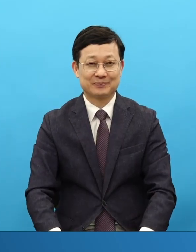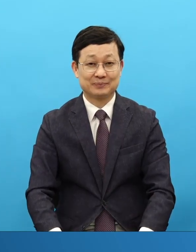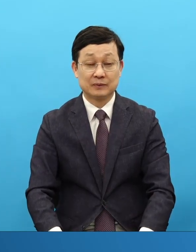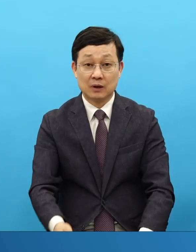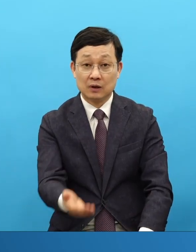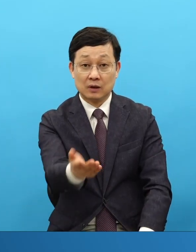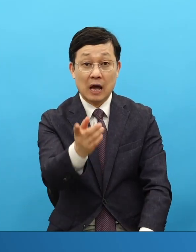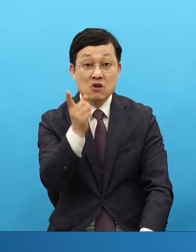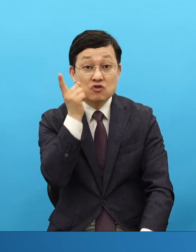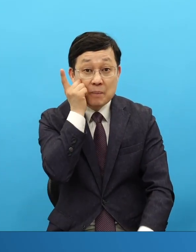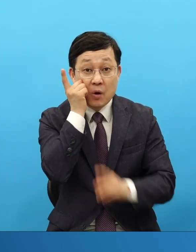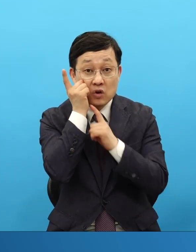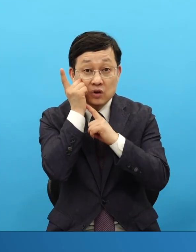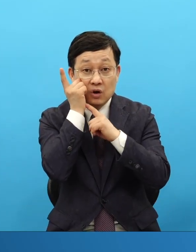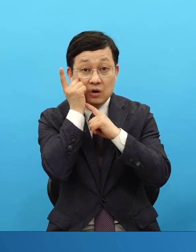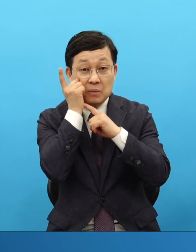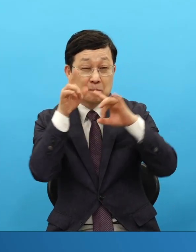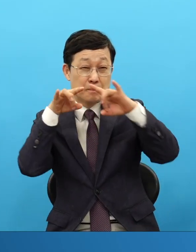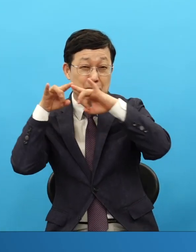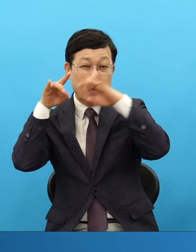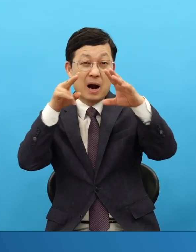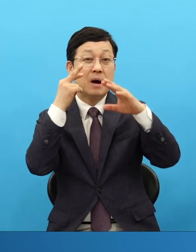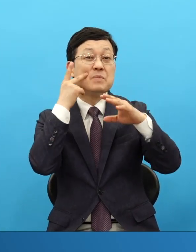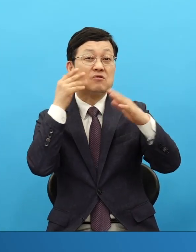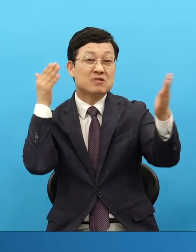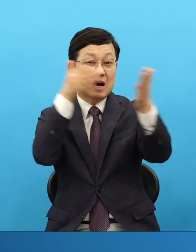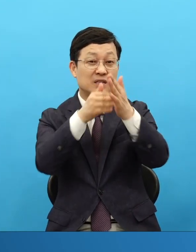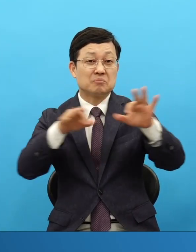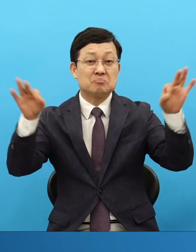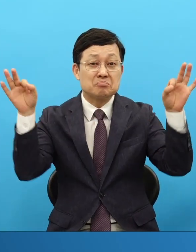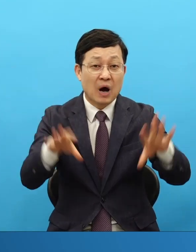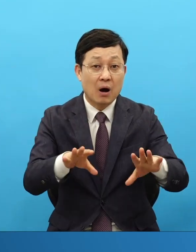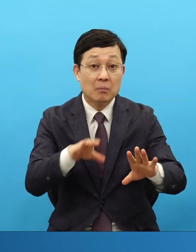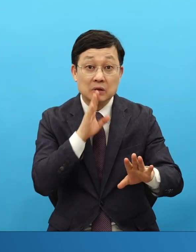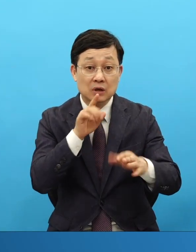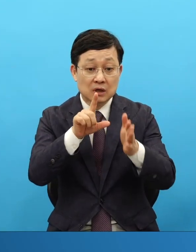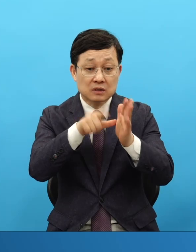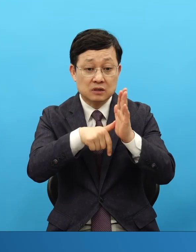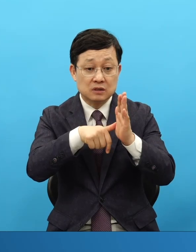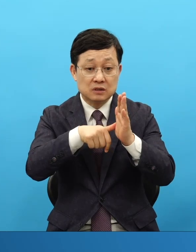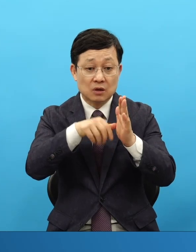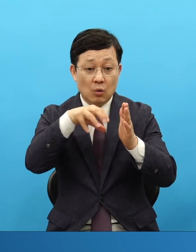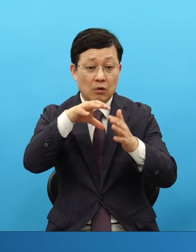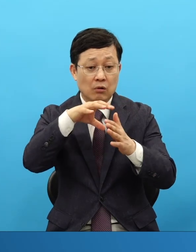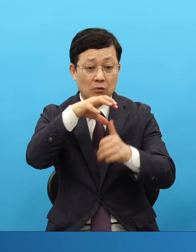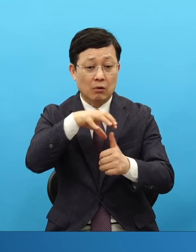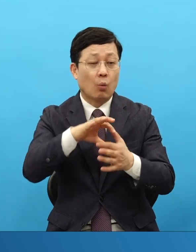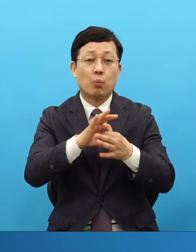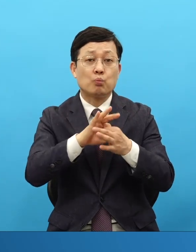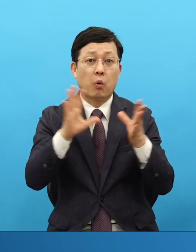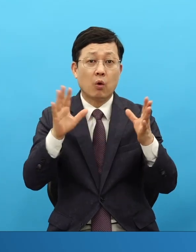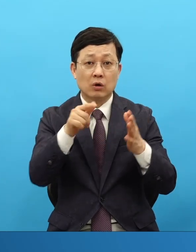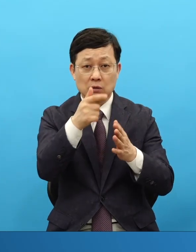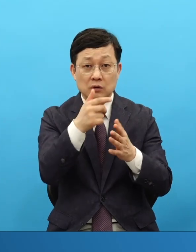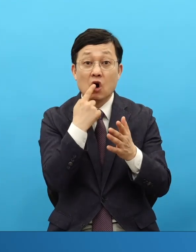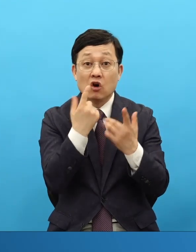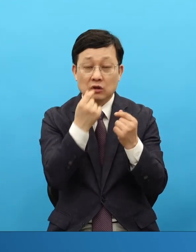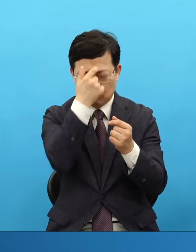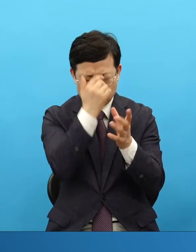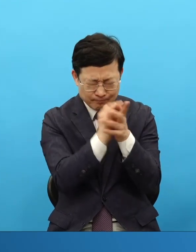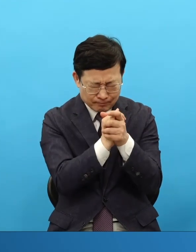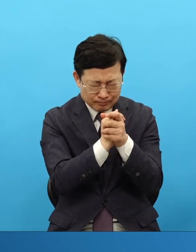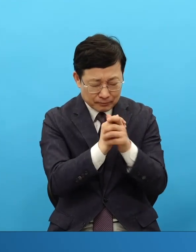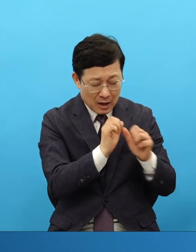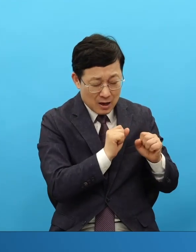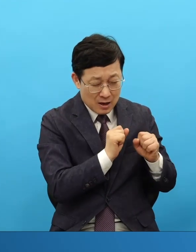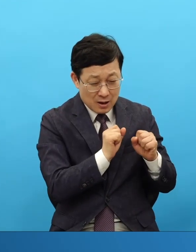휴대폰은 미국까지 갑니다. 그렇죠? You might not understand, but your phone that you have will communicate with America. 여러분은 이해 못하지만 여러분의 기도는 성령의 역사로 전